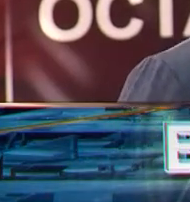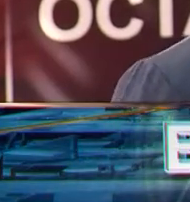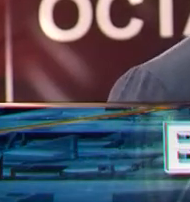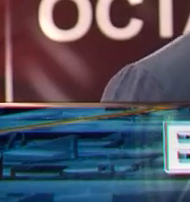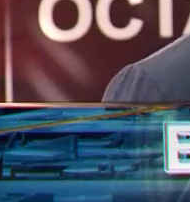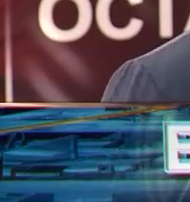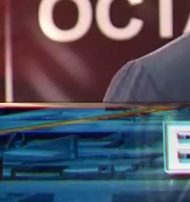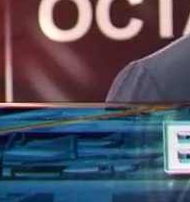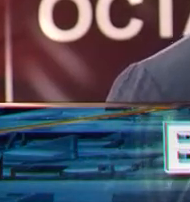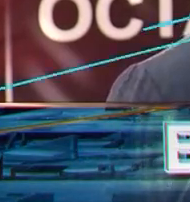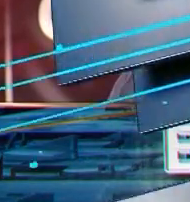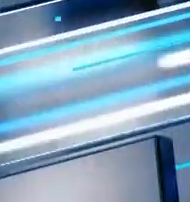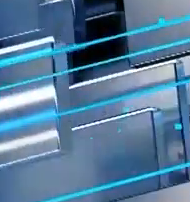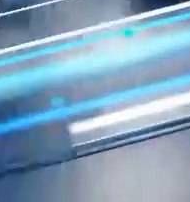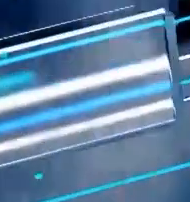өсе беруге тырысамыз.